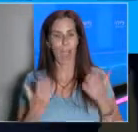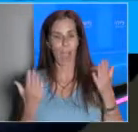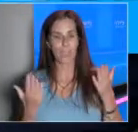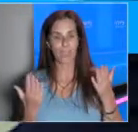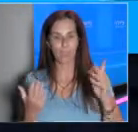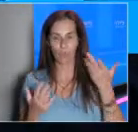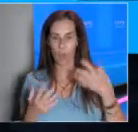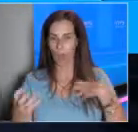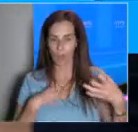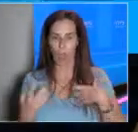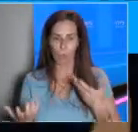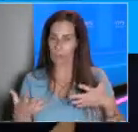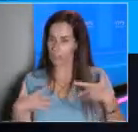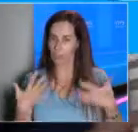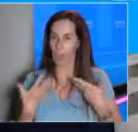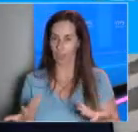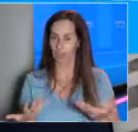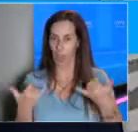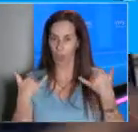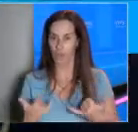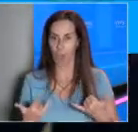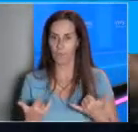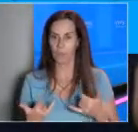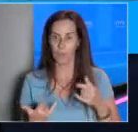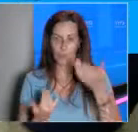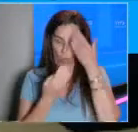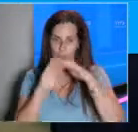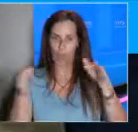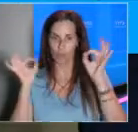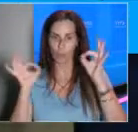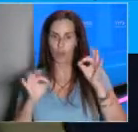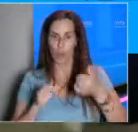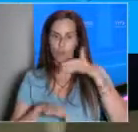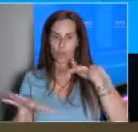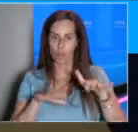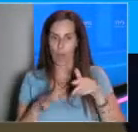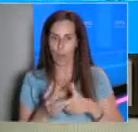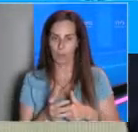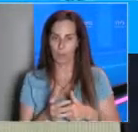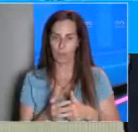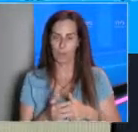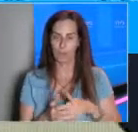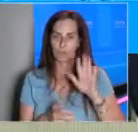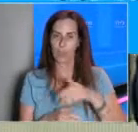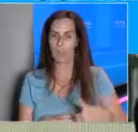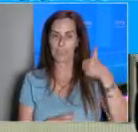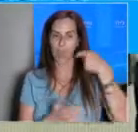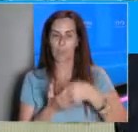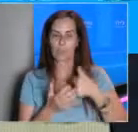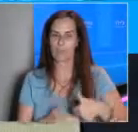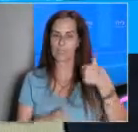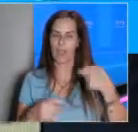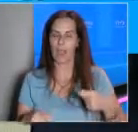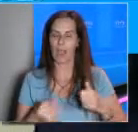כל אנשי התרבות ובצדק שמחים בדקות האחרונות, זו הודעה רשמית של ראש הממשלה, וגם שר האוצר ושר